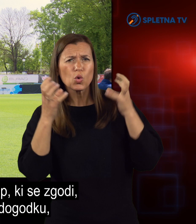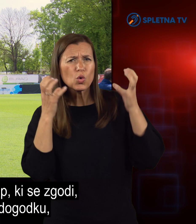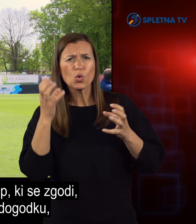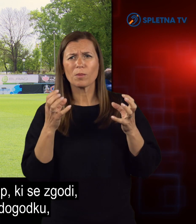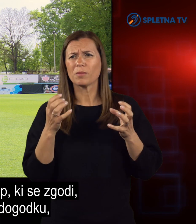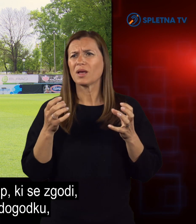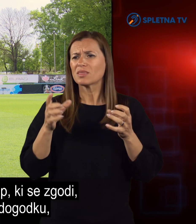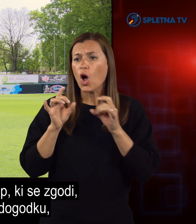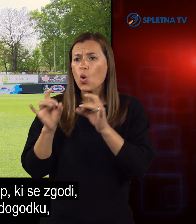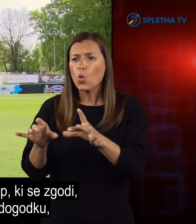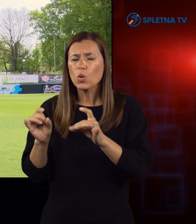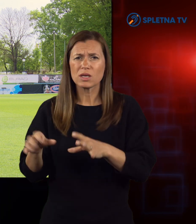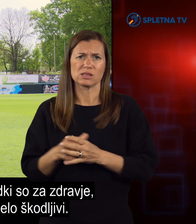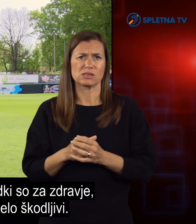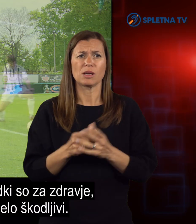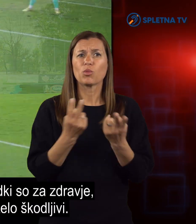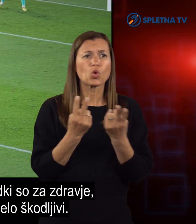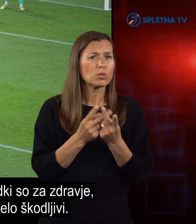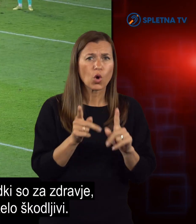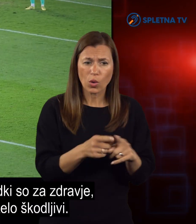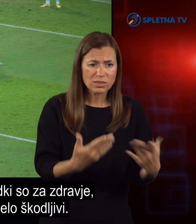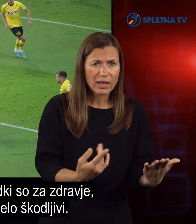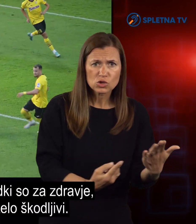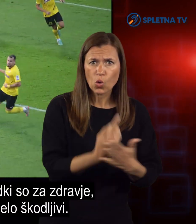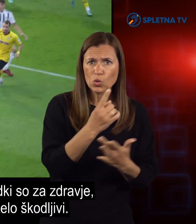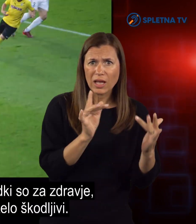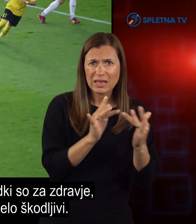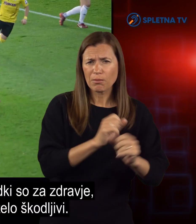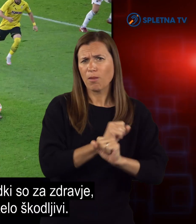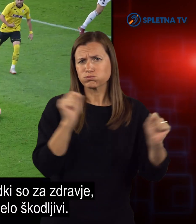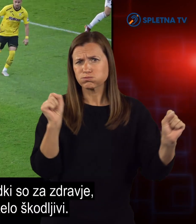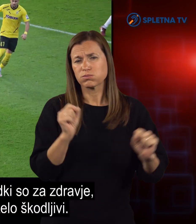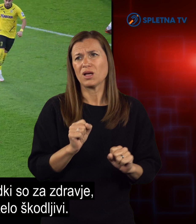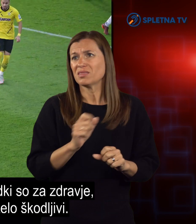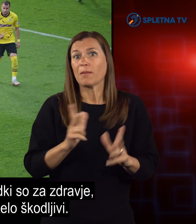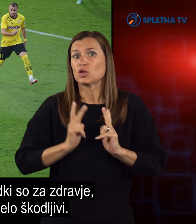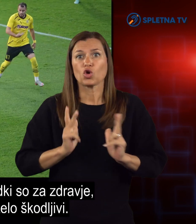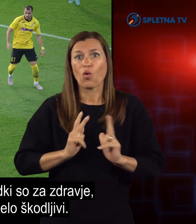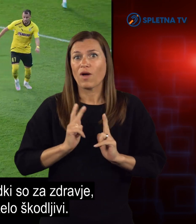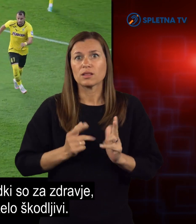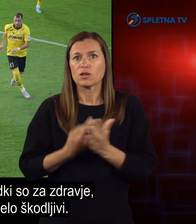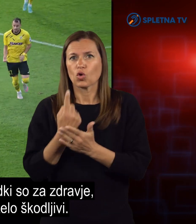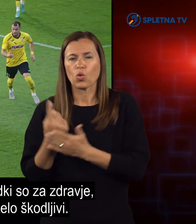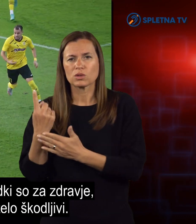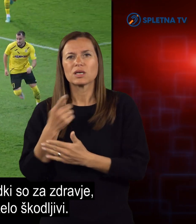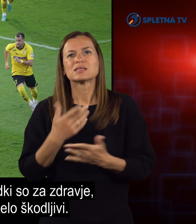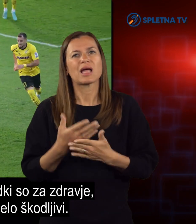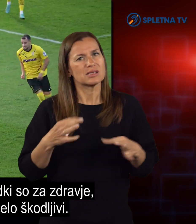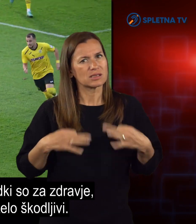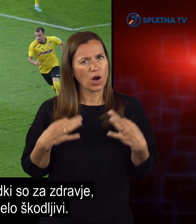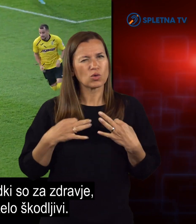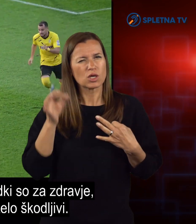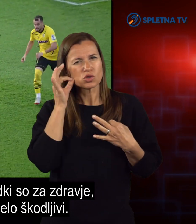nekateri, kot ta dogodek, se pravi, nepredvidljivi dogodki, so za zdravje in za